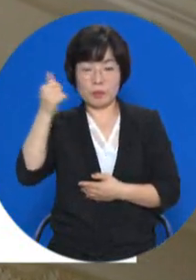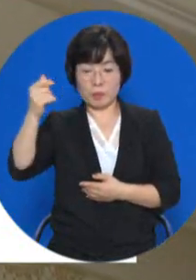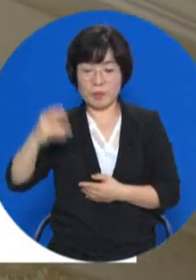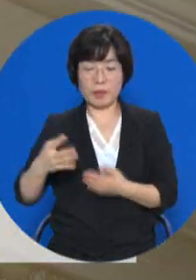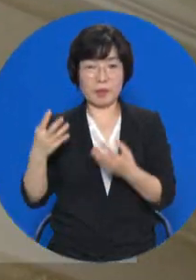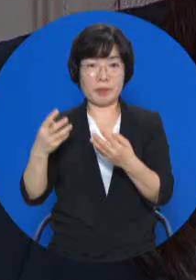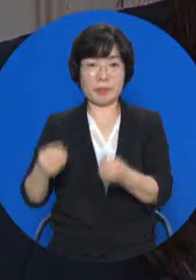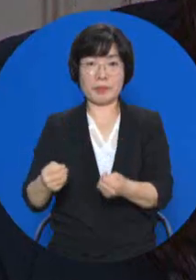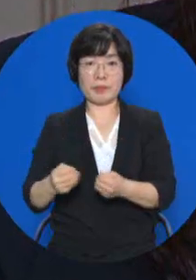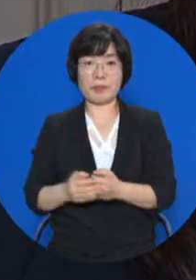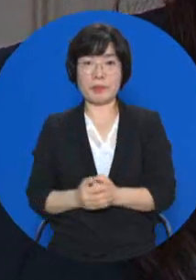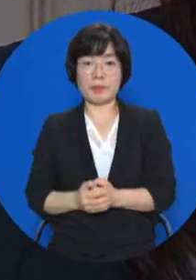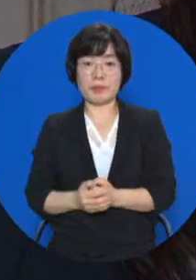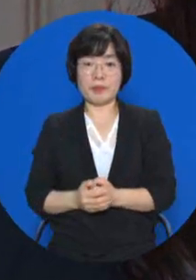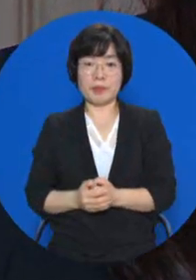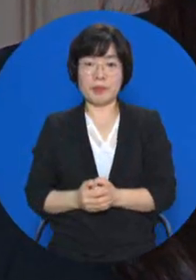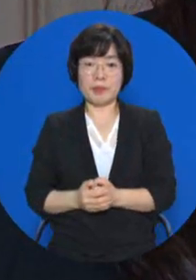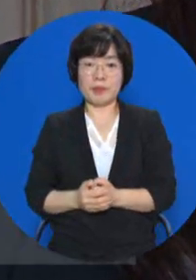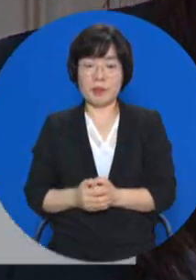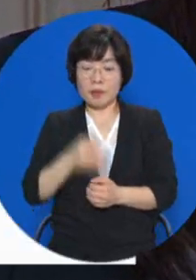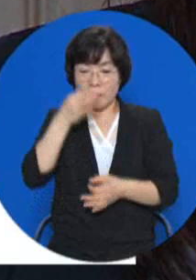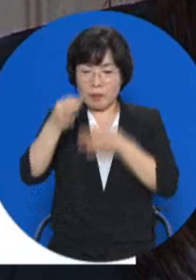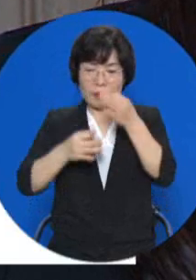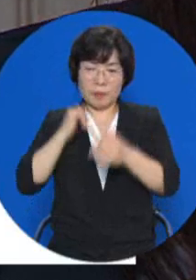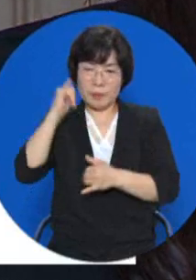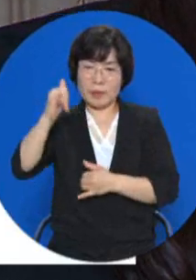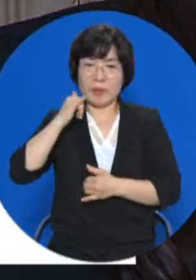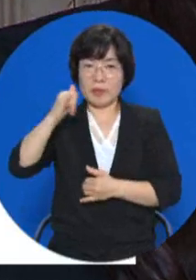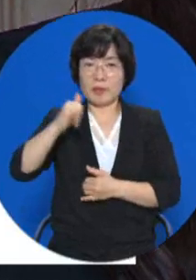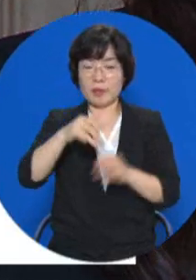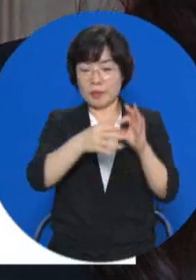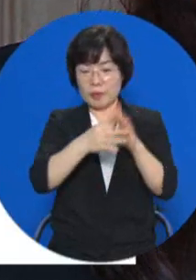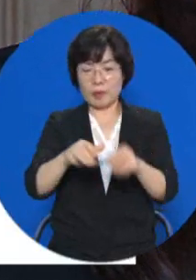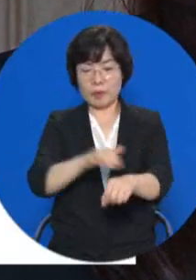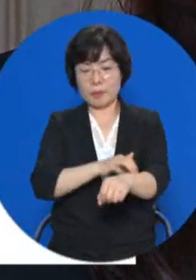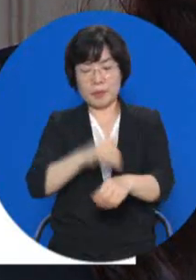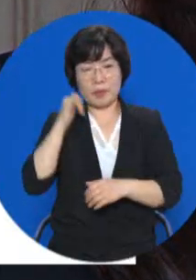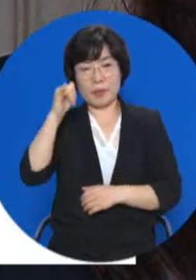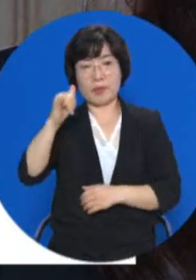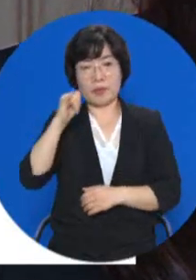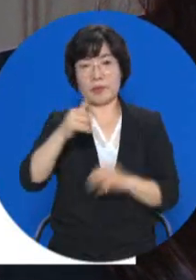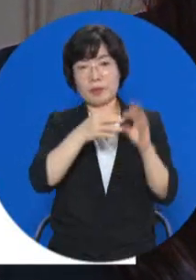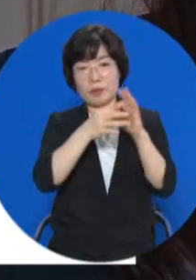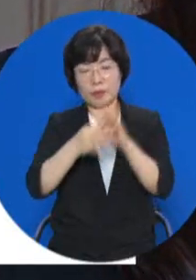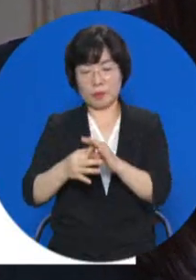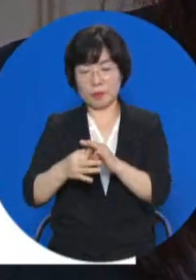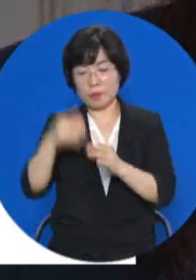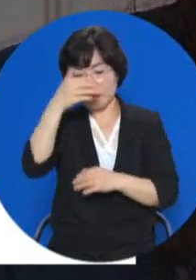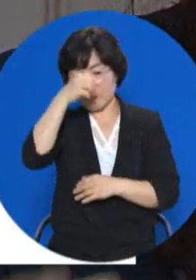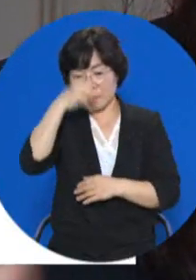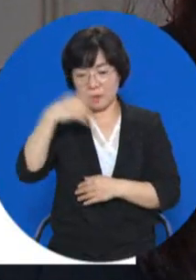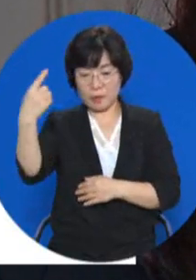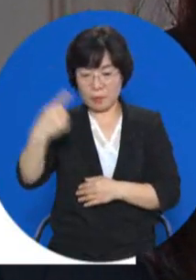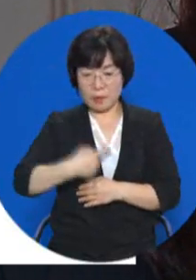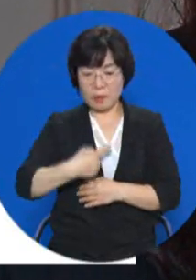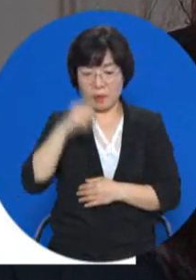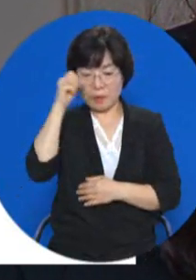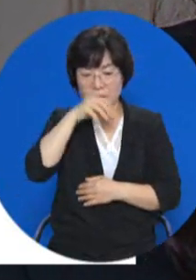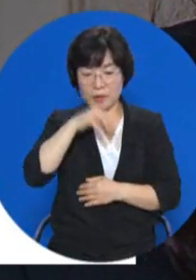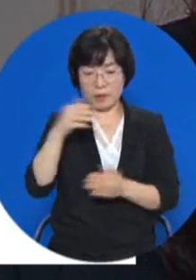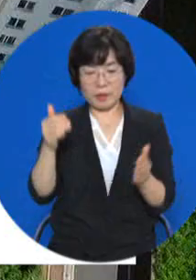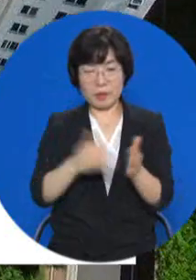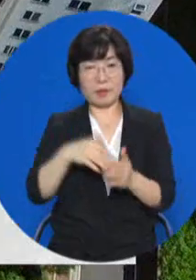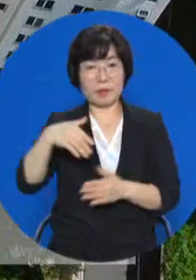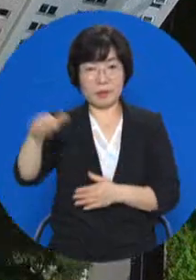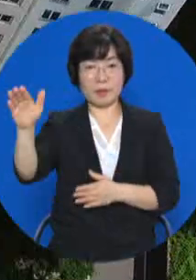부지기수라고 합니다. 아그라가 지르고 막 여러 번 전화를 하고 막 민원을 계속해서 제기해서 겨우 와가지고 습작 하고 가신 것